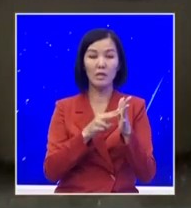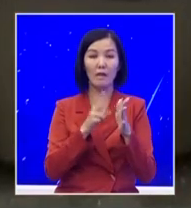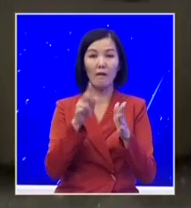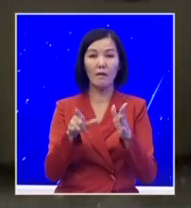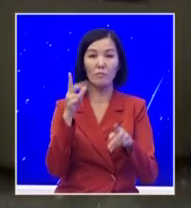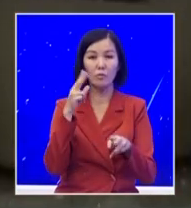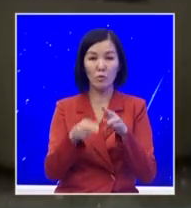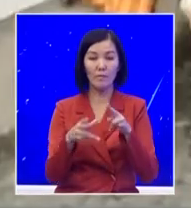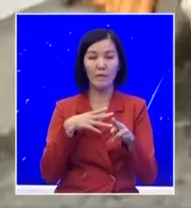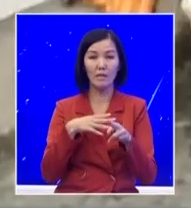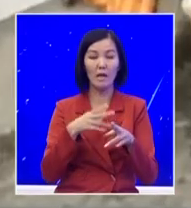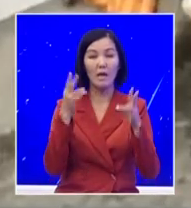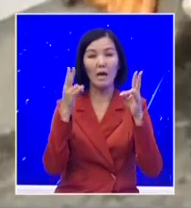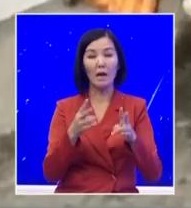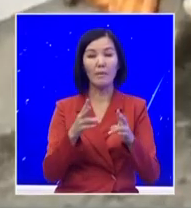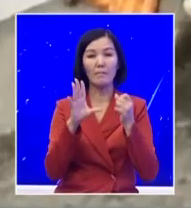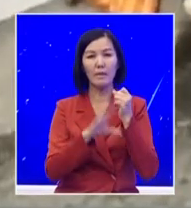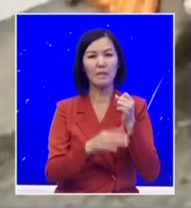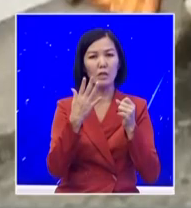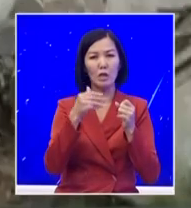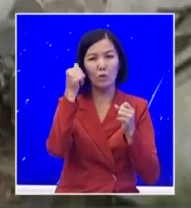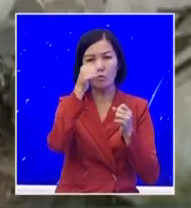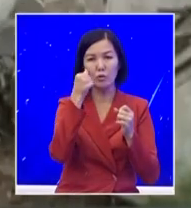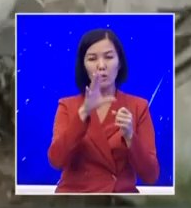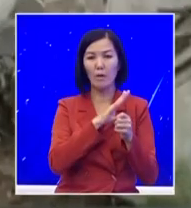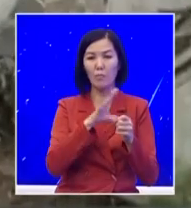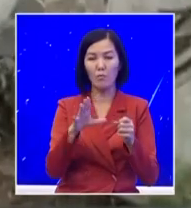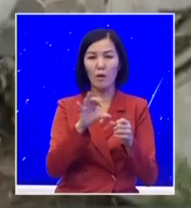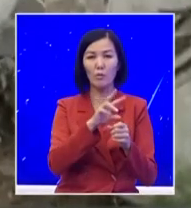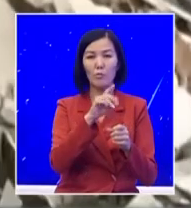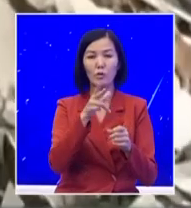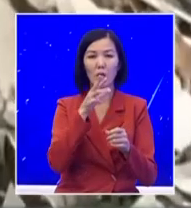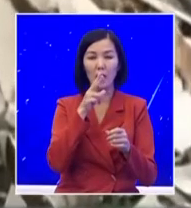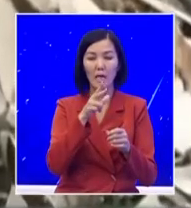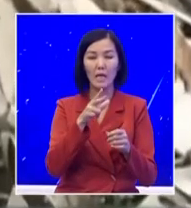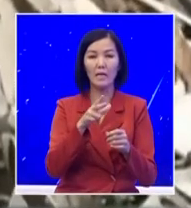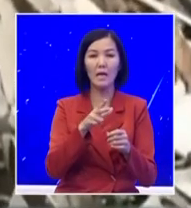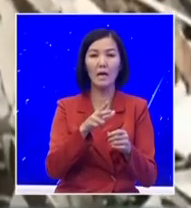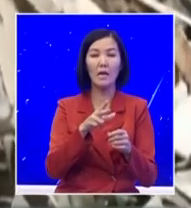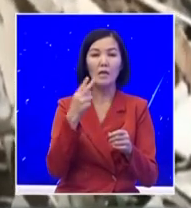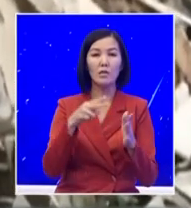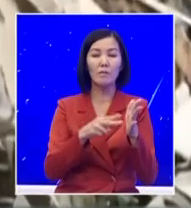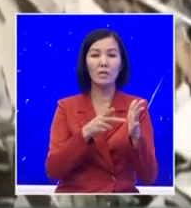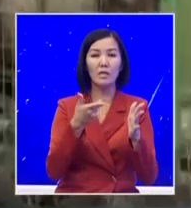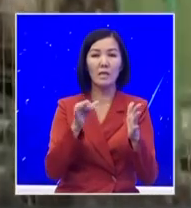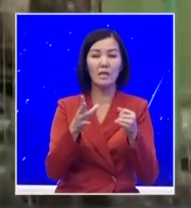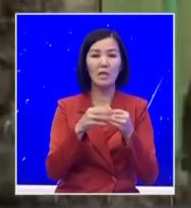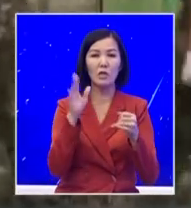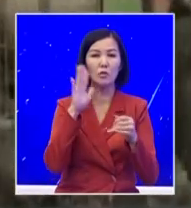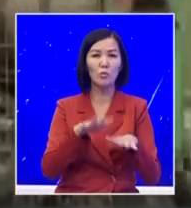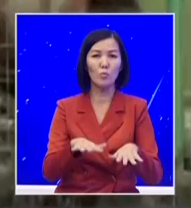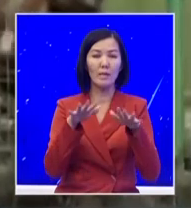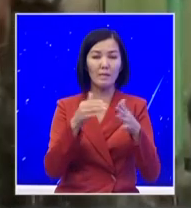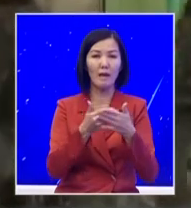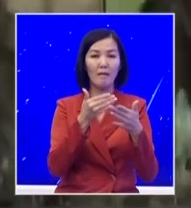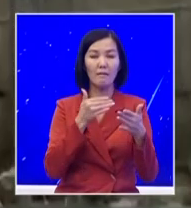жоғалып кетті. Мұндай апат елде соңғы 50 жылда болмаған. Оңтүстік Кореядағы 27 мың гектар ауыл шаруашылық жерін су басты. Алдын ала